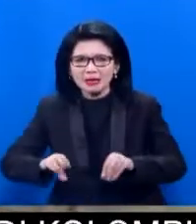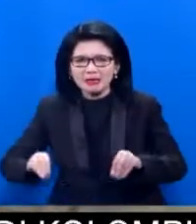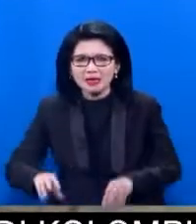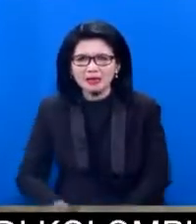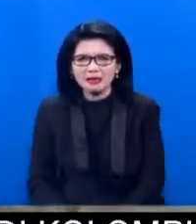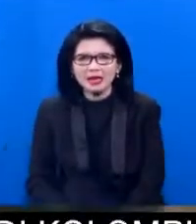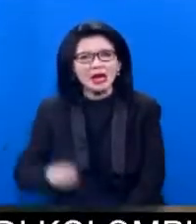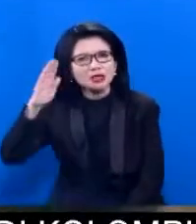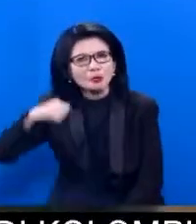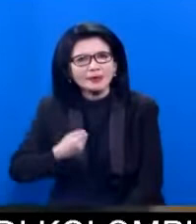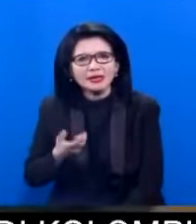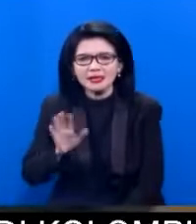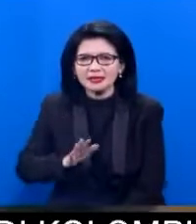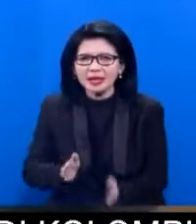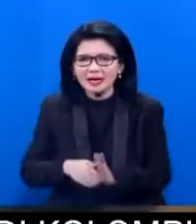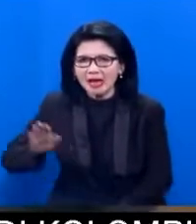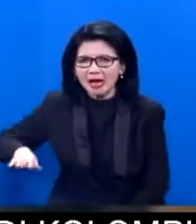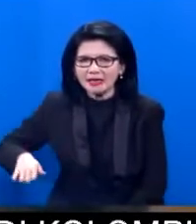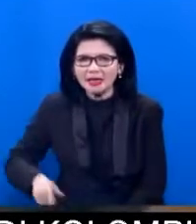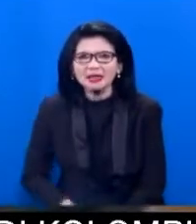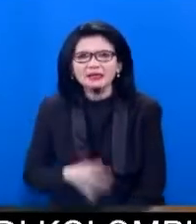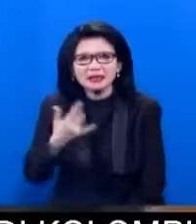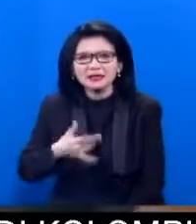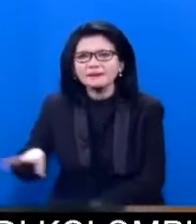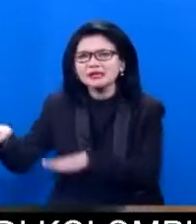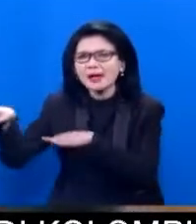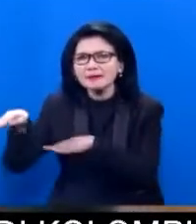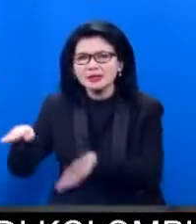sementara suami dan anaknya tinggal di Kerinci